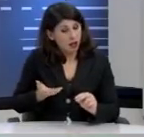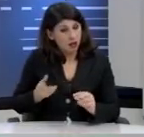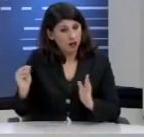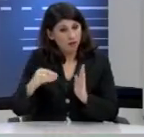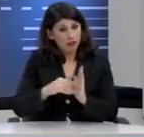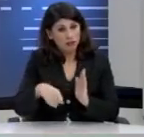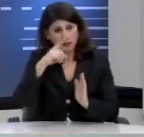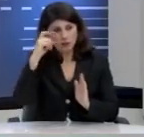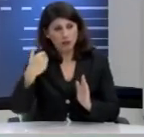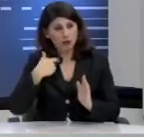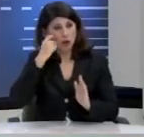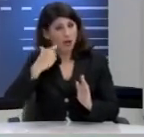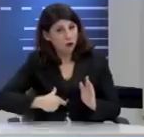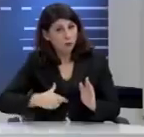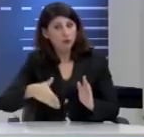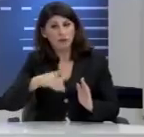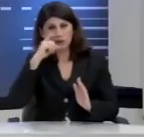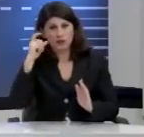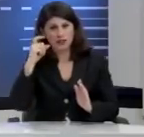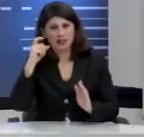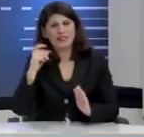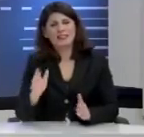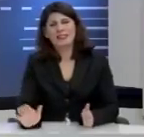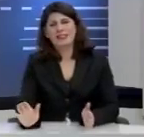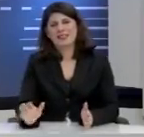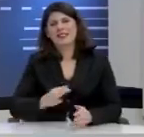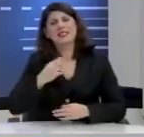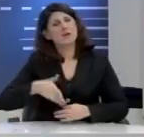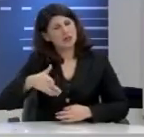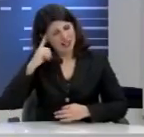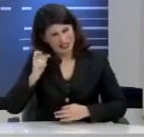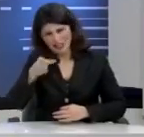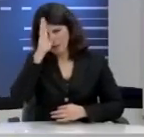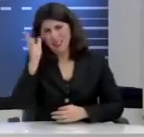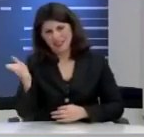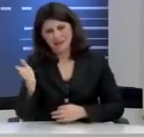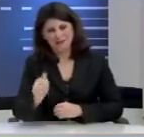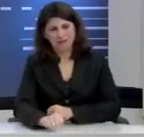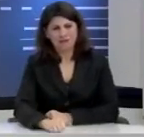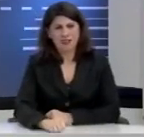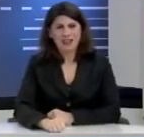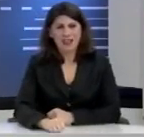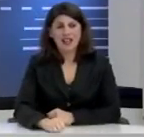δυσκολία? Φέρνω τον εαυτό μου σε αυτή τη δυσκολία. Ξέρετε τι έχετε πάθει, κύριε Μητσοτάκη. Είναι αυτό που σας είπα στην αρχή.